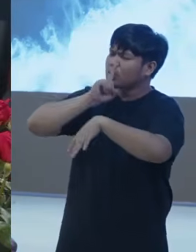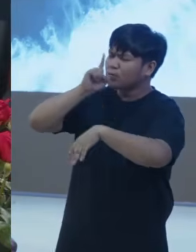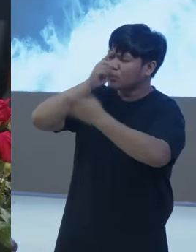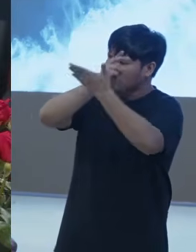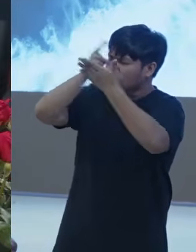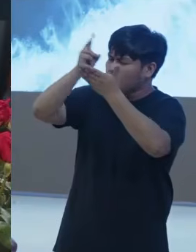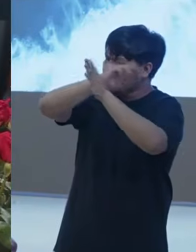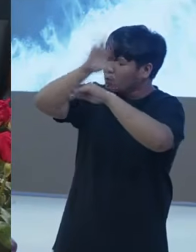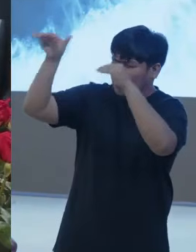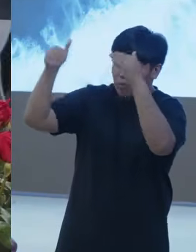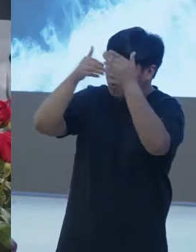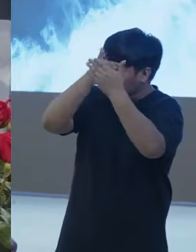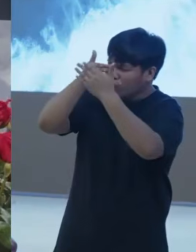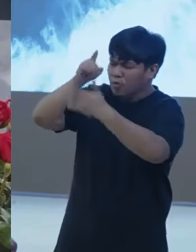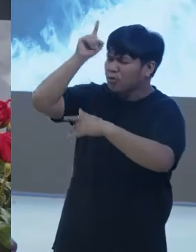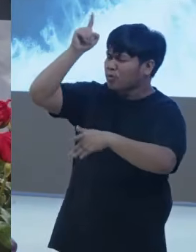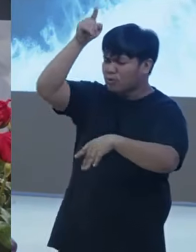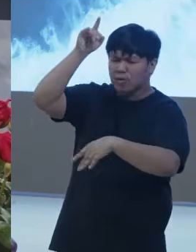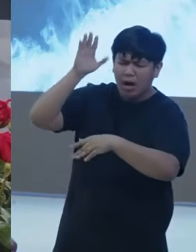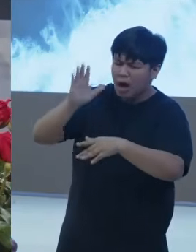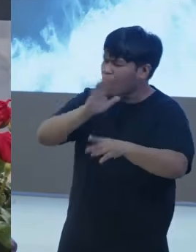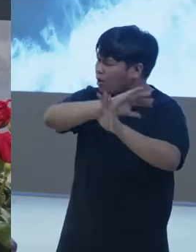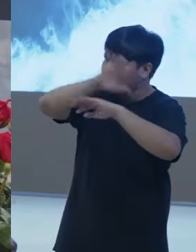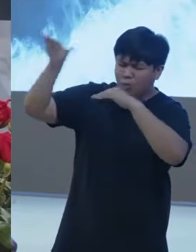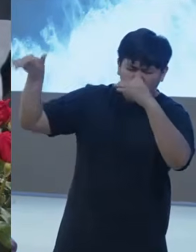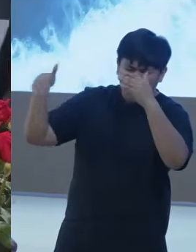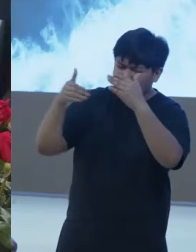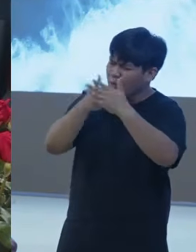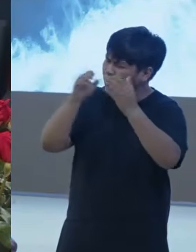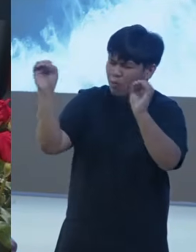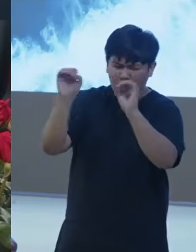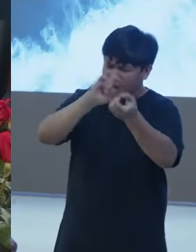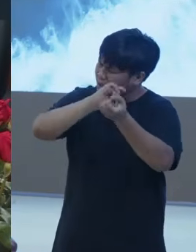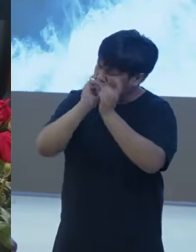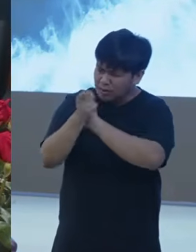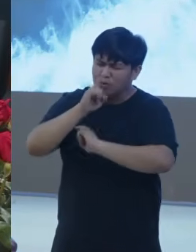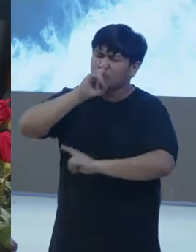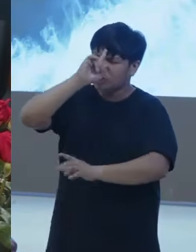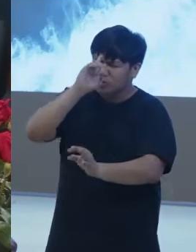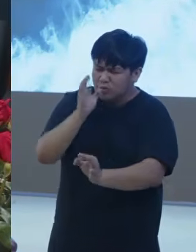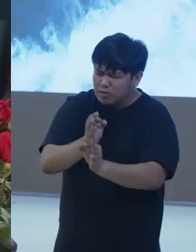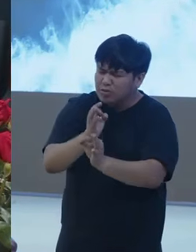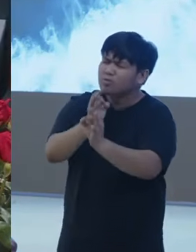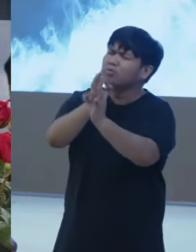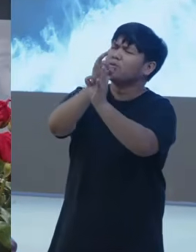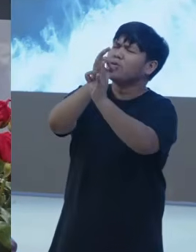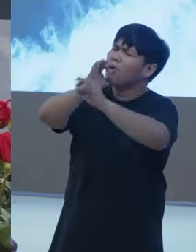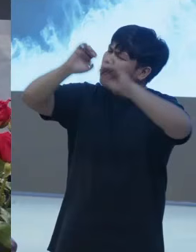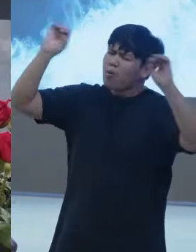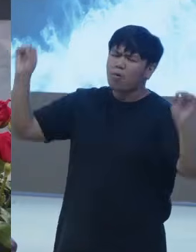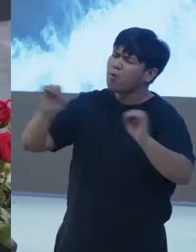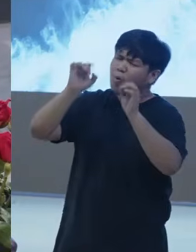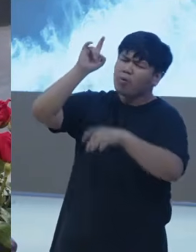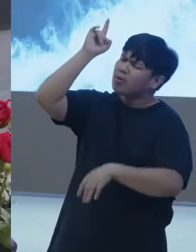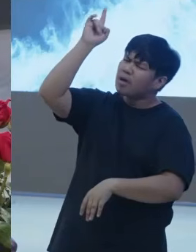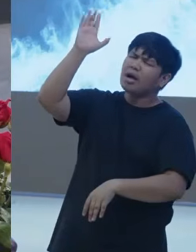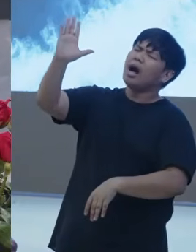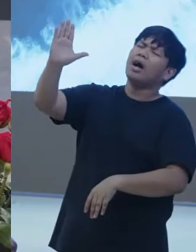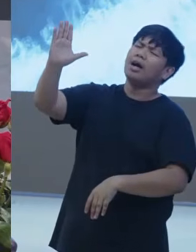at palaging mabuti. Yahweh na Diyos na hindi nagbabago at tunay na matapat. O